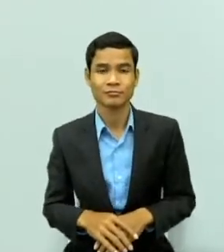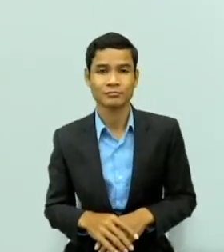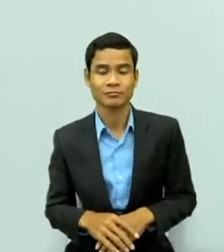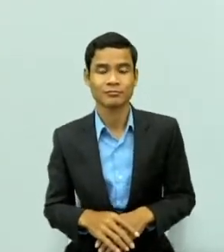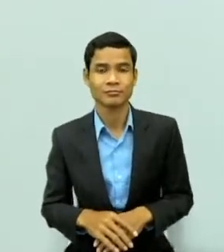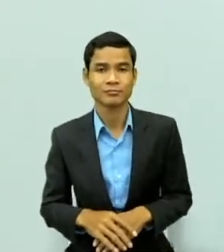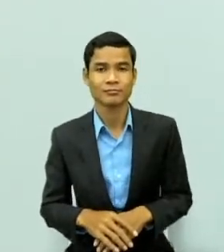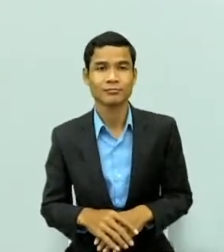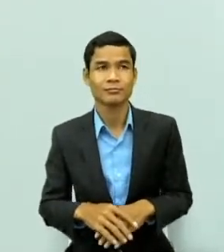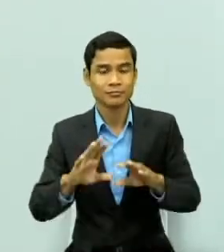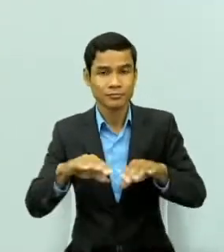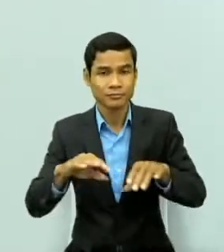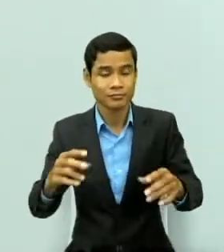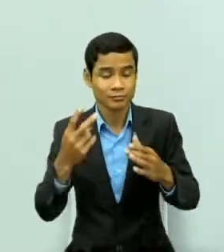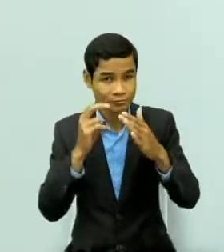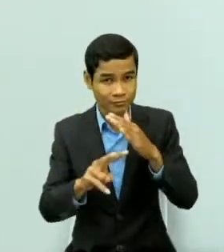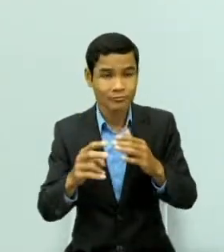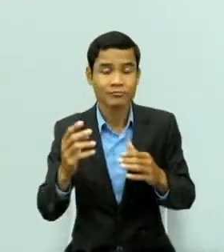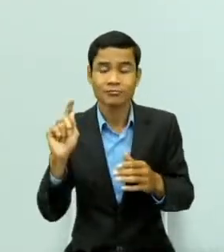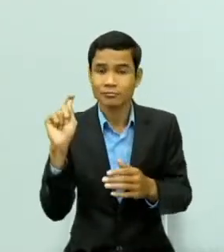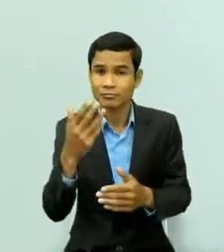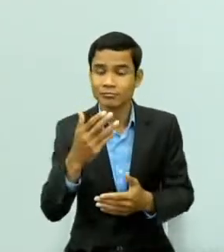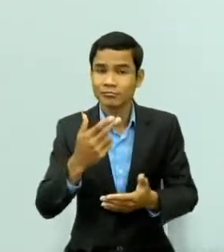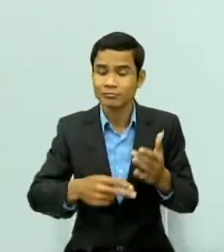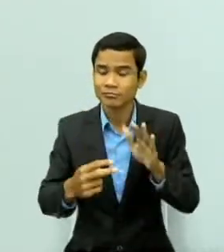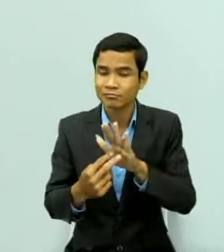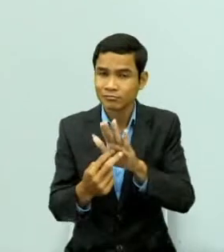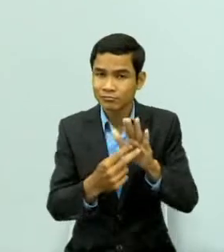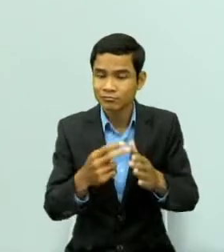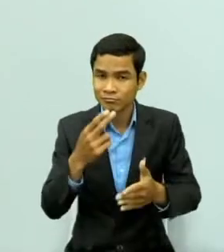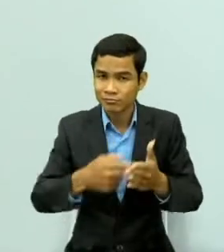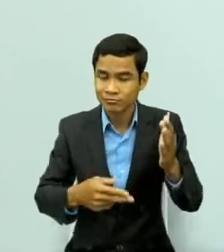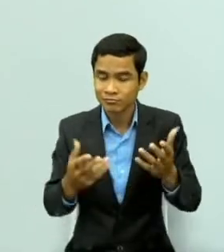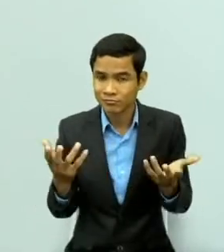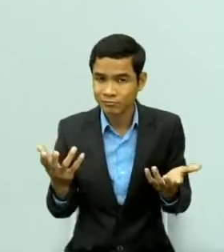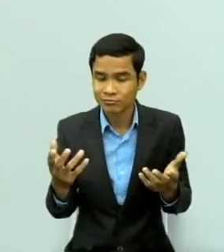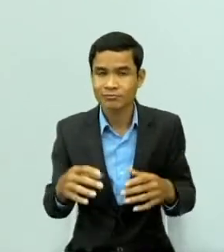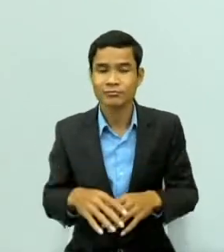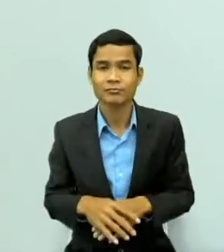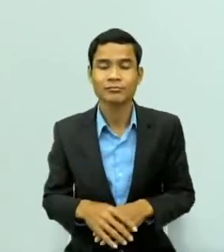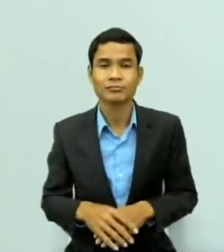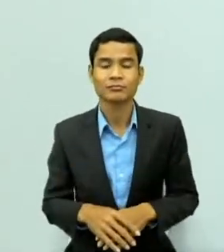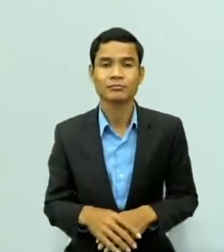ចាកូនទាយមើលកូនតើរូបដែលអ្នកគ្រូបានបង្ហាញជារូបអ្វី